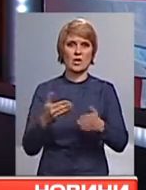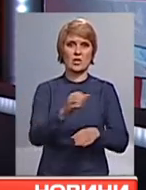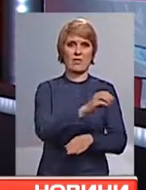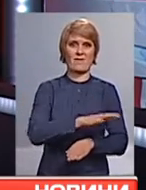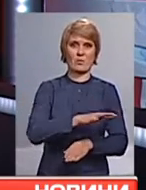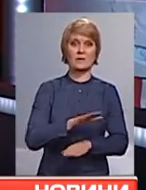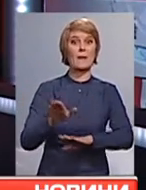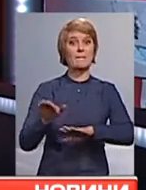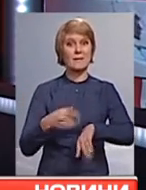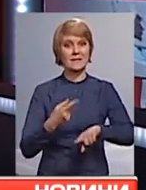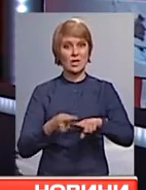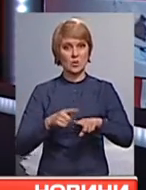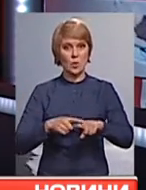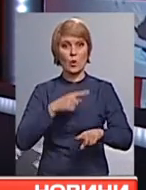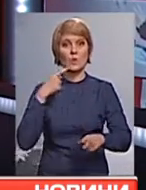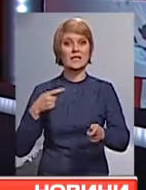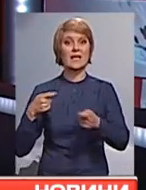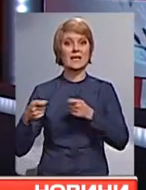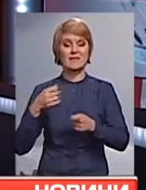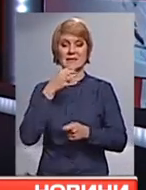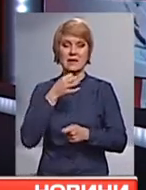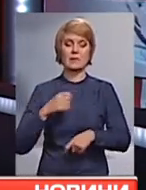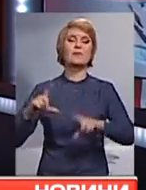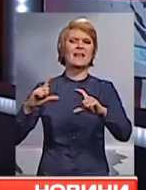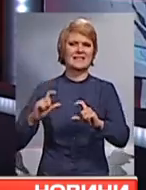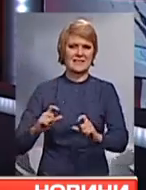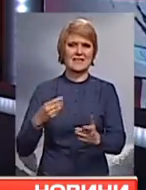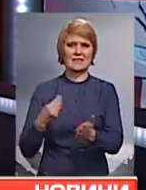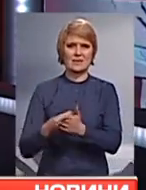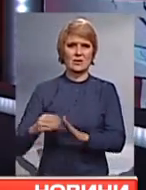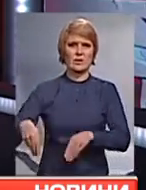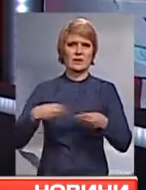після цього російське керівництво заявило, що знизить ціну, надавши Києву знижку.